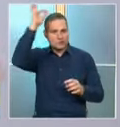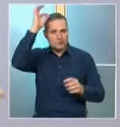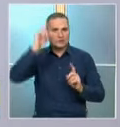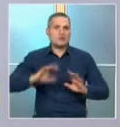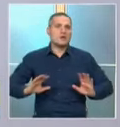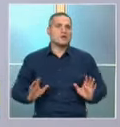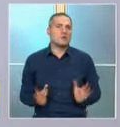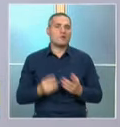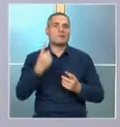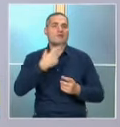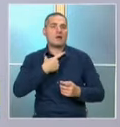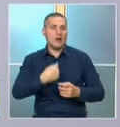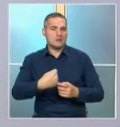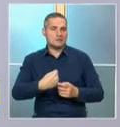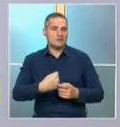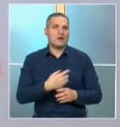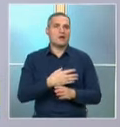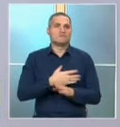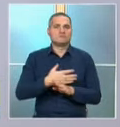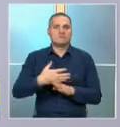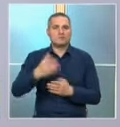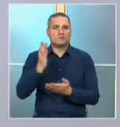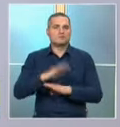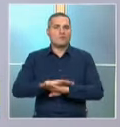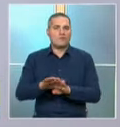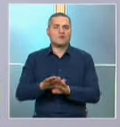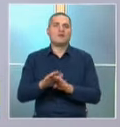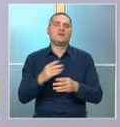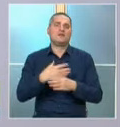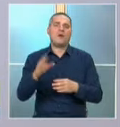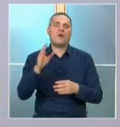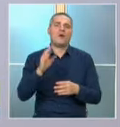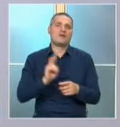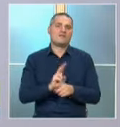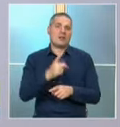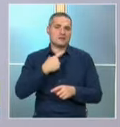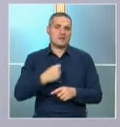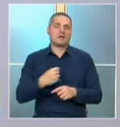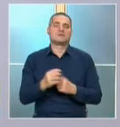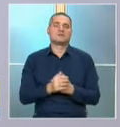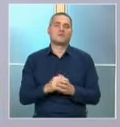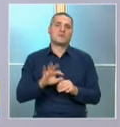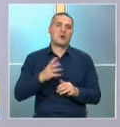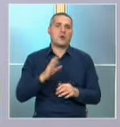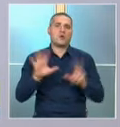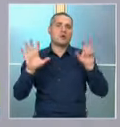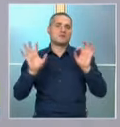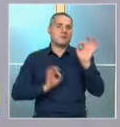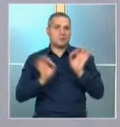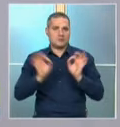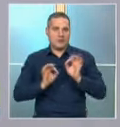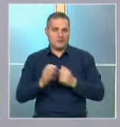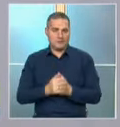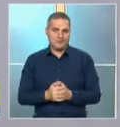които започват в първи клас, довършват своето образование до 12 клас? Около